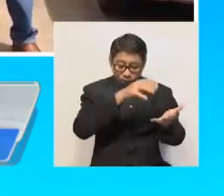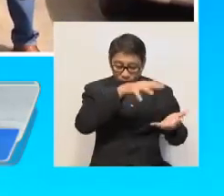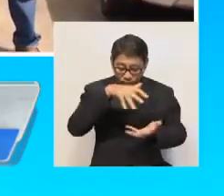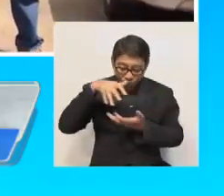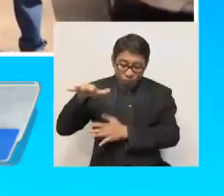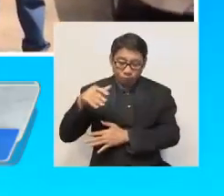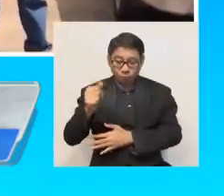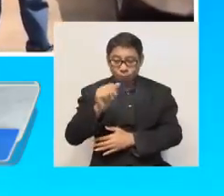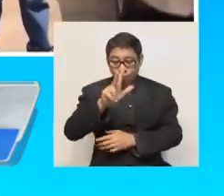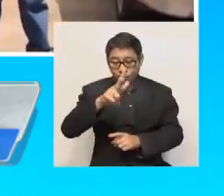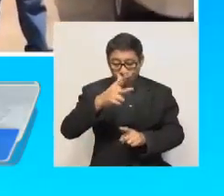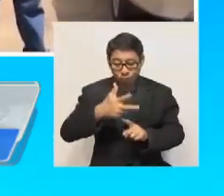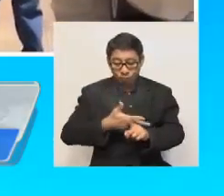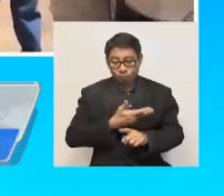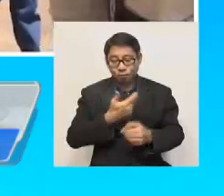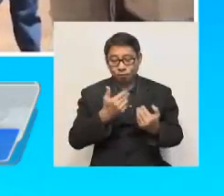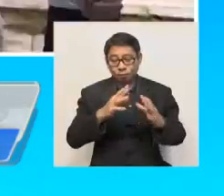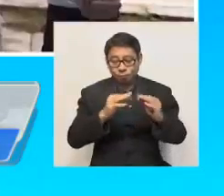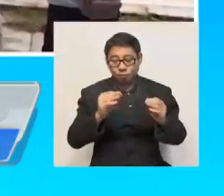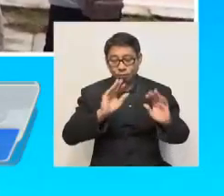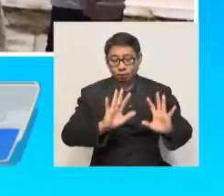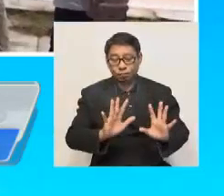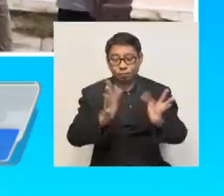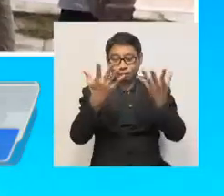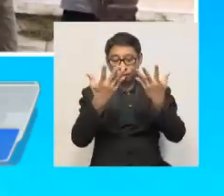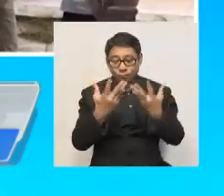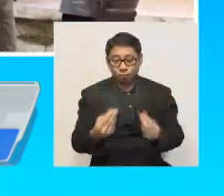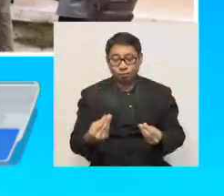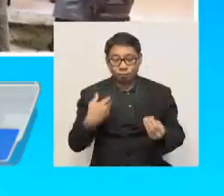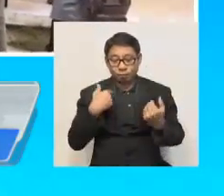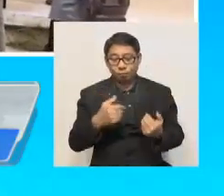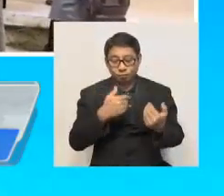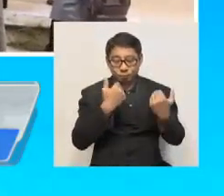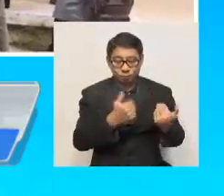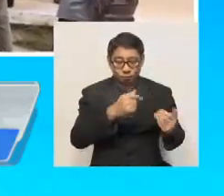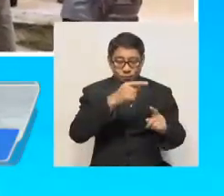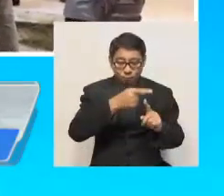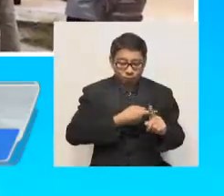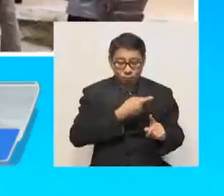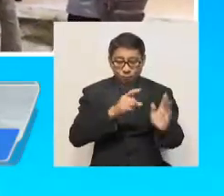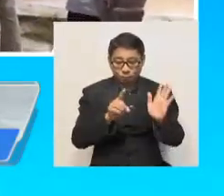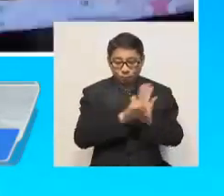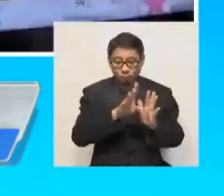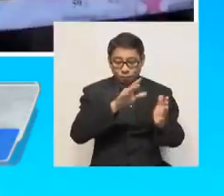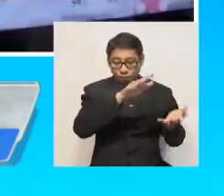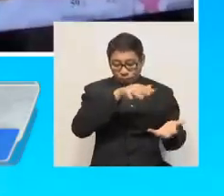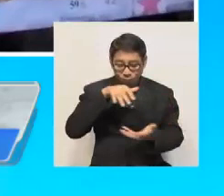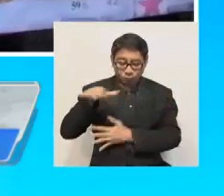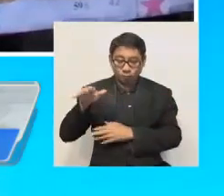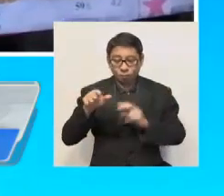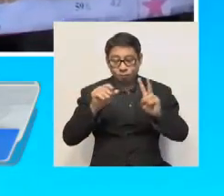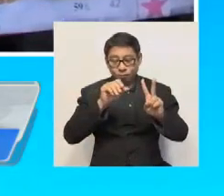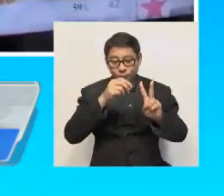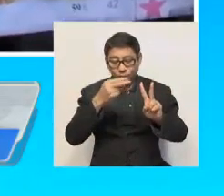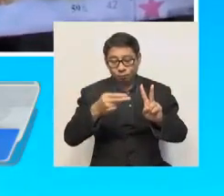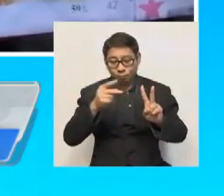ใน3เดือนเรื่องก็จะยุติประเด็นนี้นะครับ ค่ะ คือปัจจุบันเนี่ยเรานำส่งออกอยู่เดือนหนึ่งก็สัก12,000-13,000 ตันแล้ว